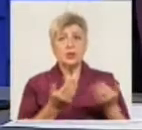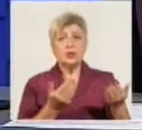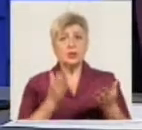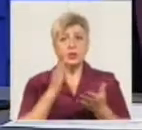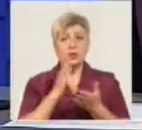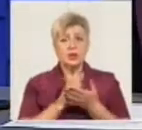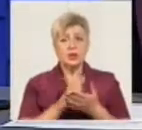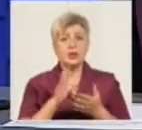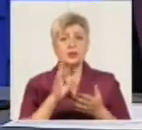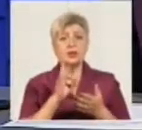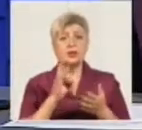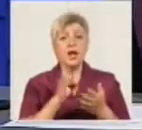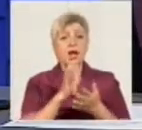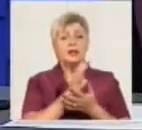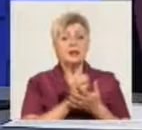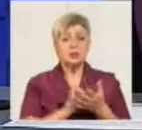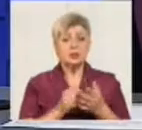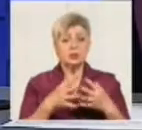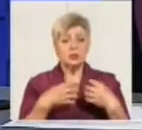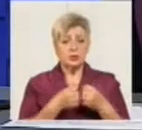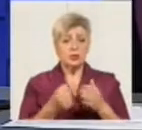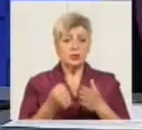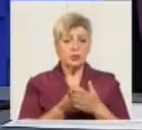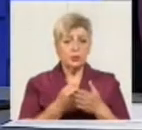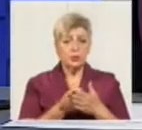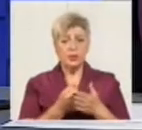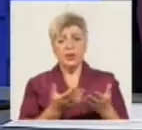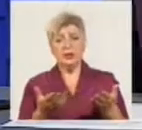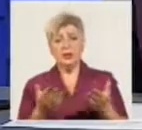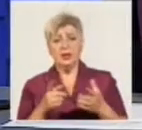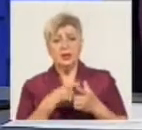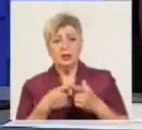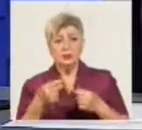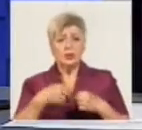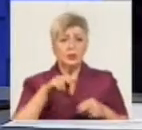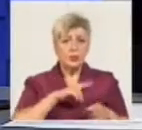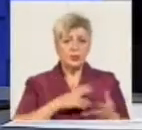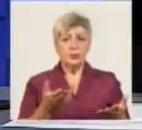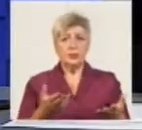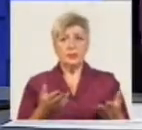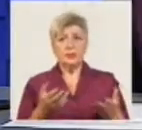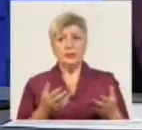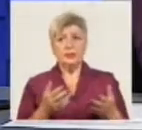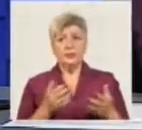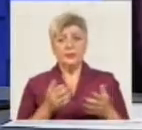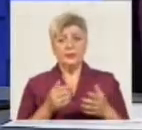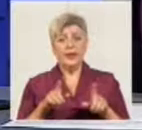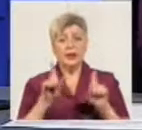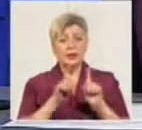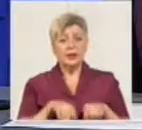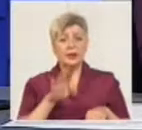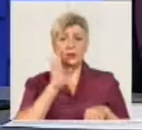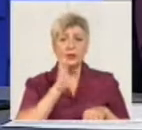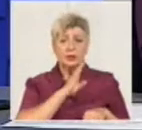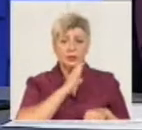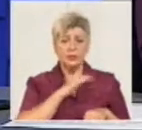ресурс у родини добиватись фінансування або відшкодування. Частіше всього хочу вам сказати, такі матері, батьки,